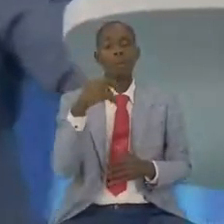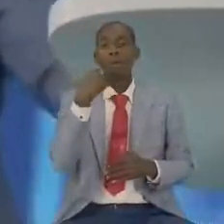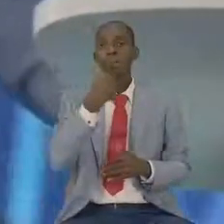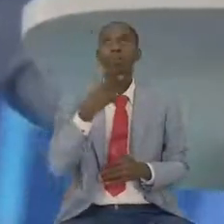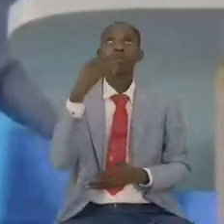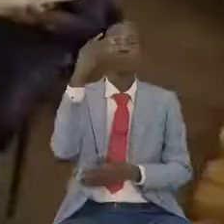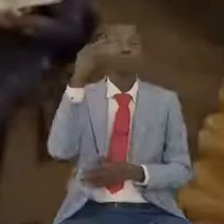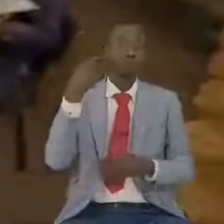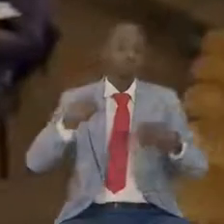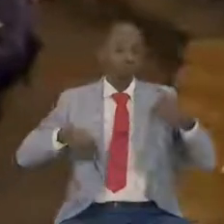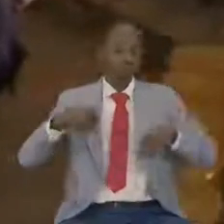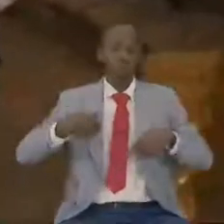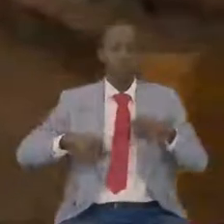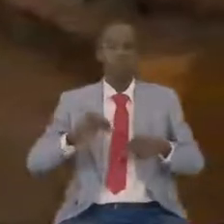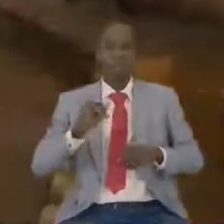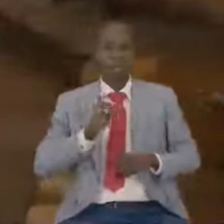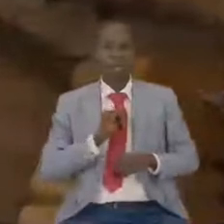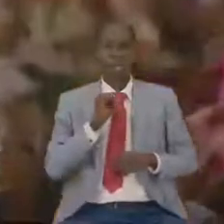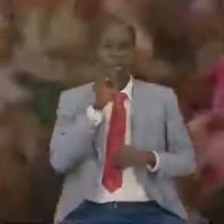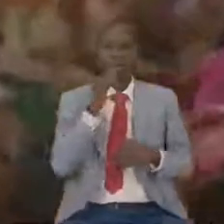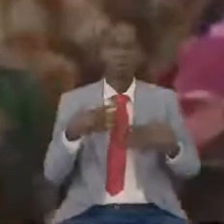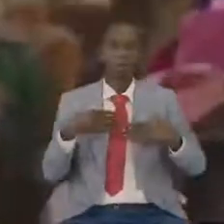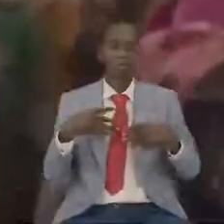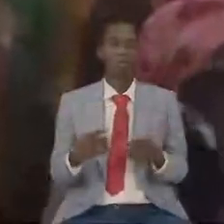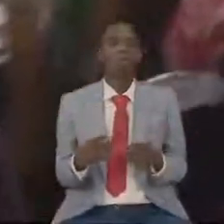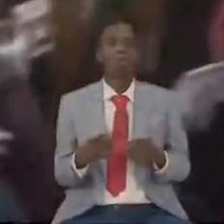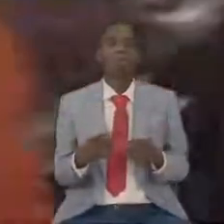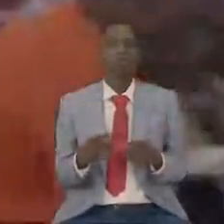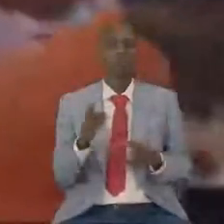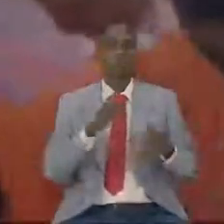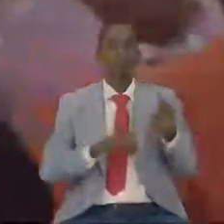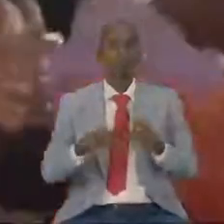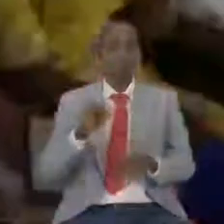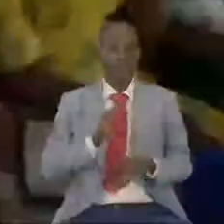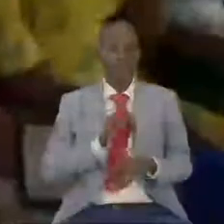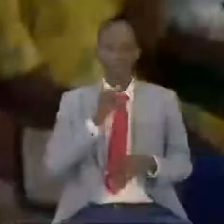guéri. Je suis guéri. Je suis guéri.